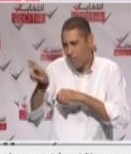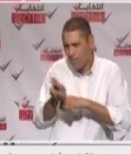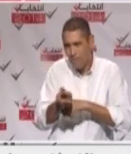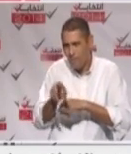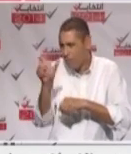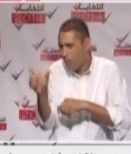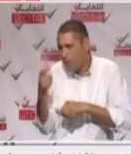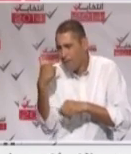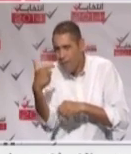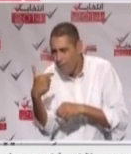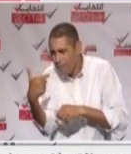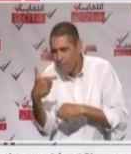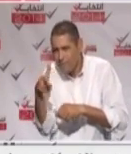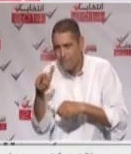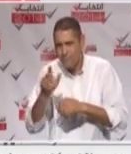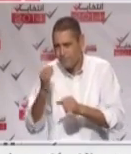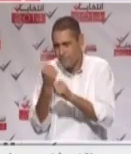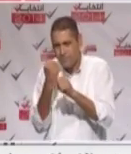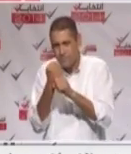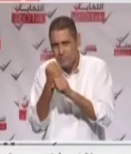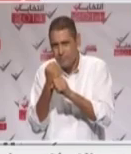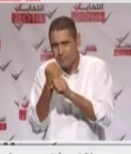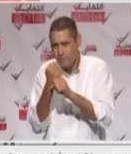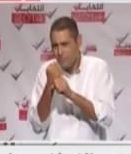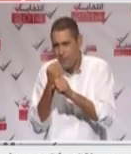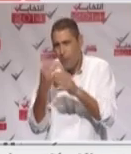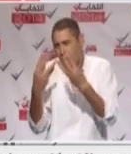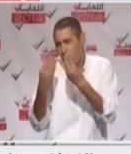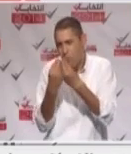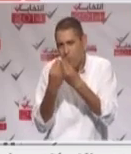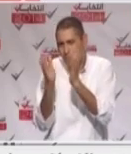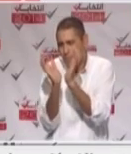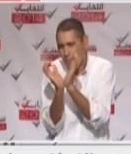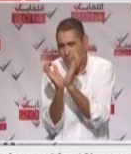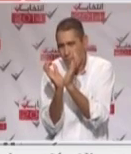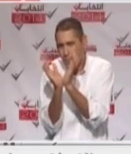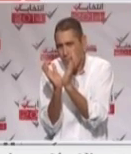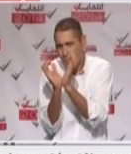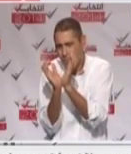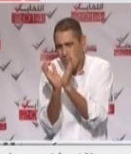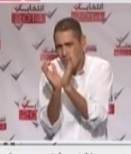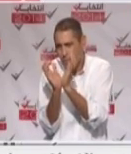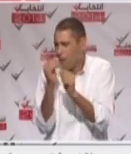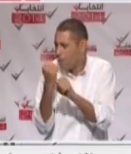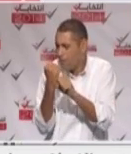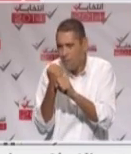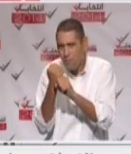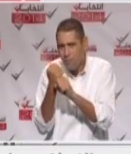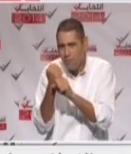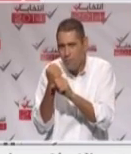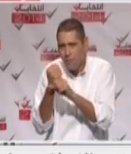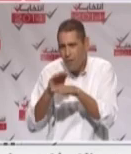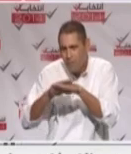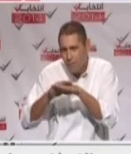وامداده بصلاحيات فوريه العمل على بعث شراكه مع المجتمع المدني للقيام بحملات تحسيس